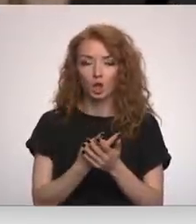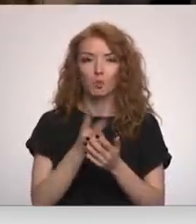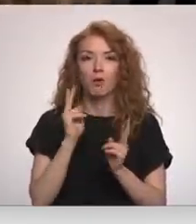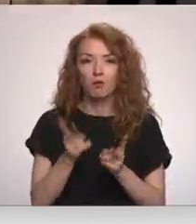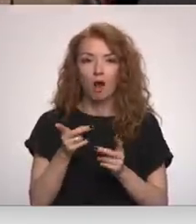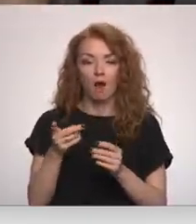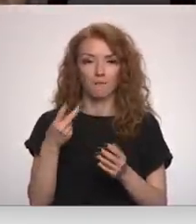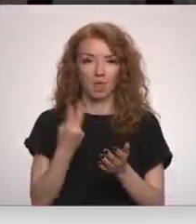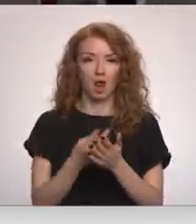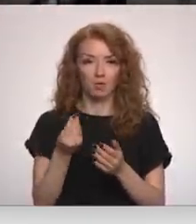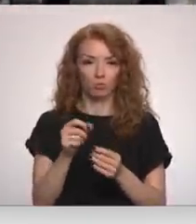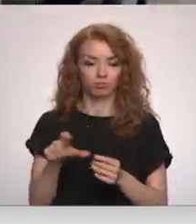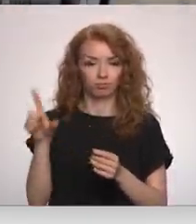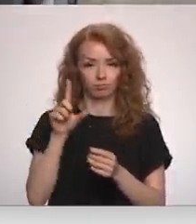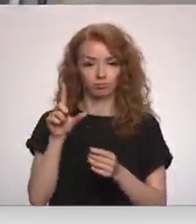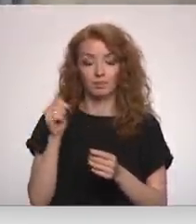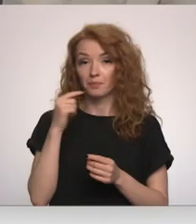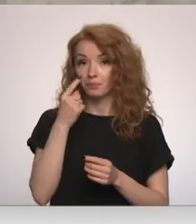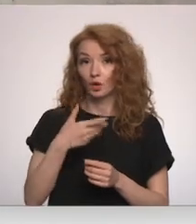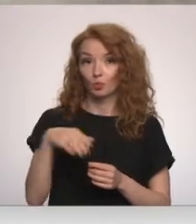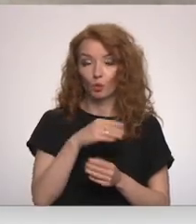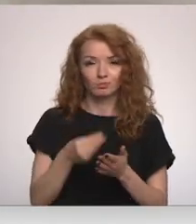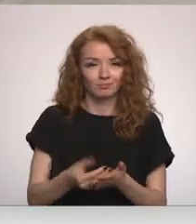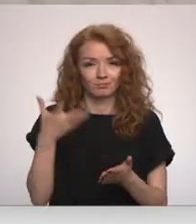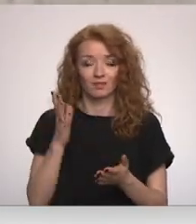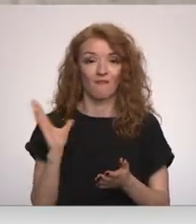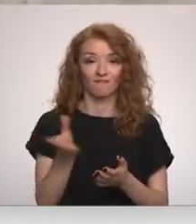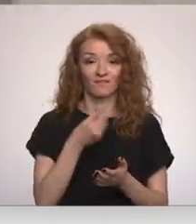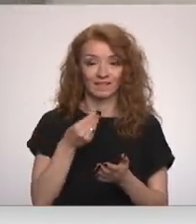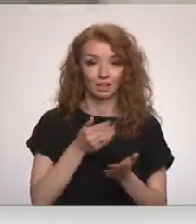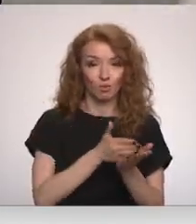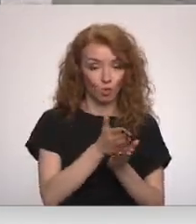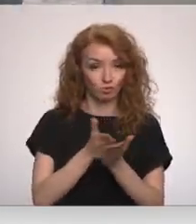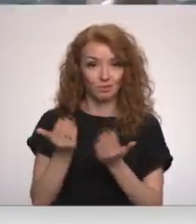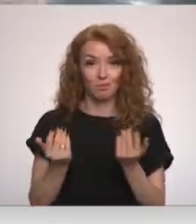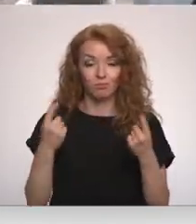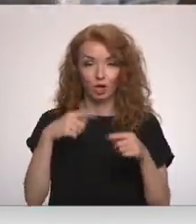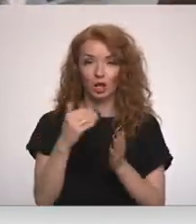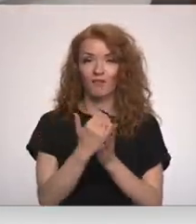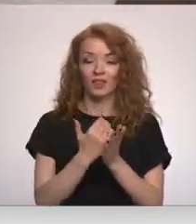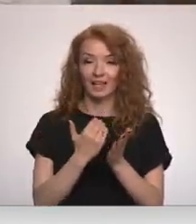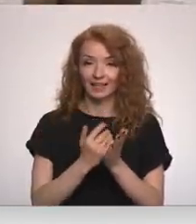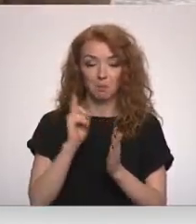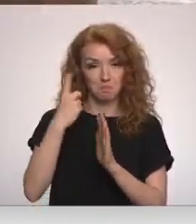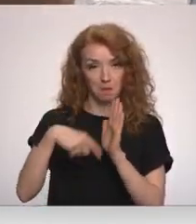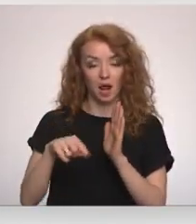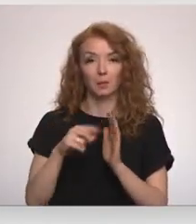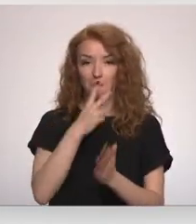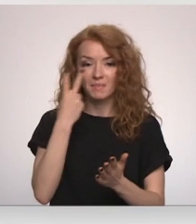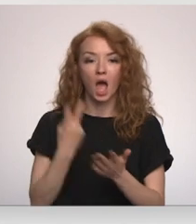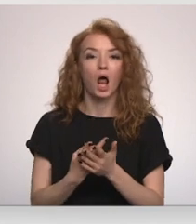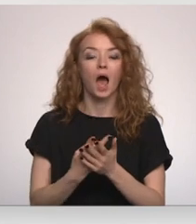pieaugumu, vērtē būvfirmā. Ja mums ir sadārdzinājušās visas pozīcijas, tad šobrīd vadlīnijas prasa tieši